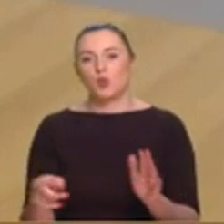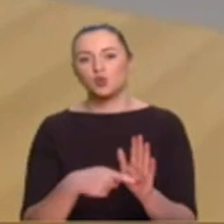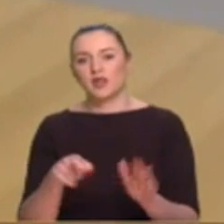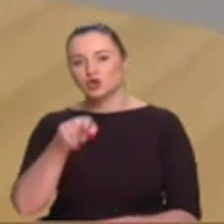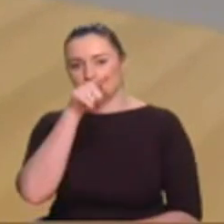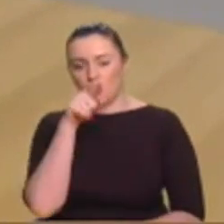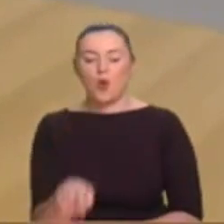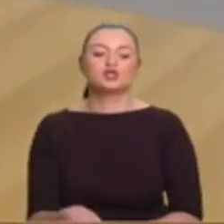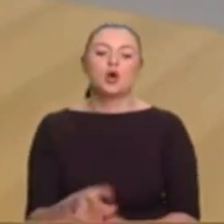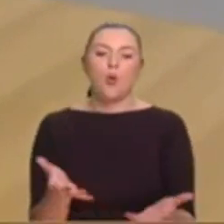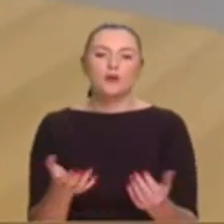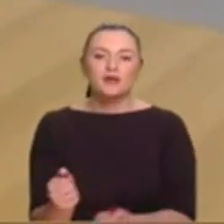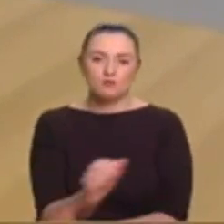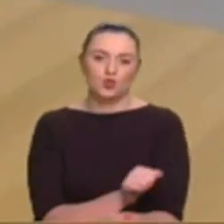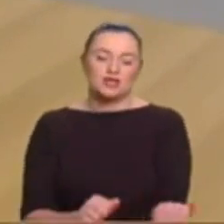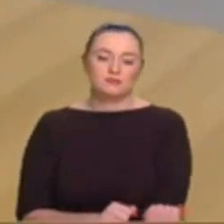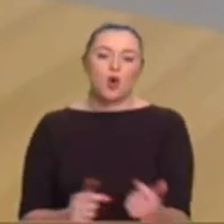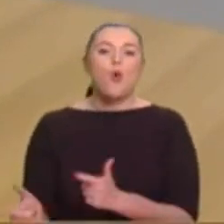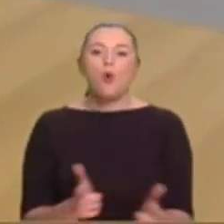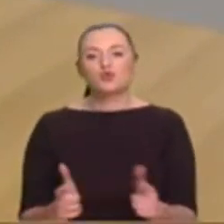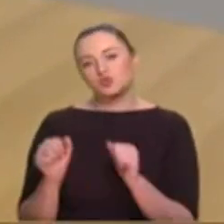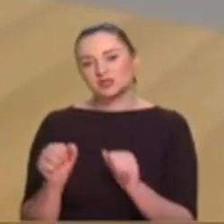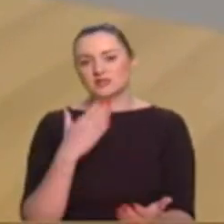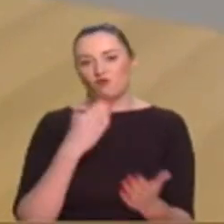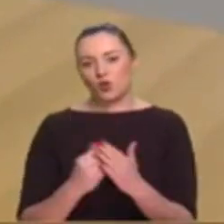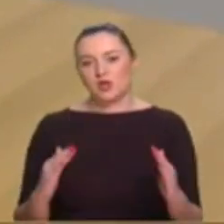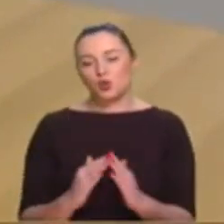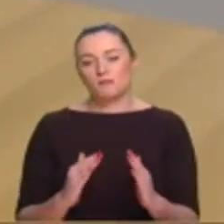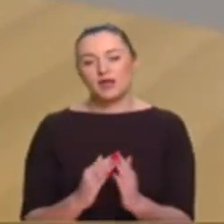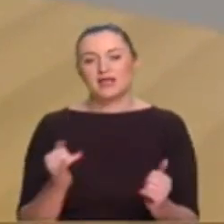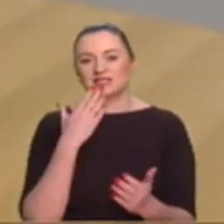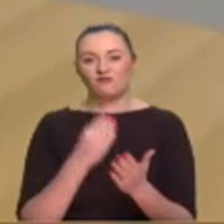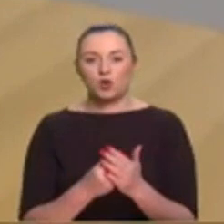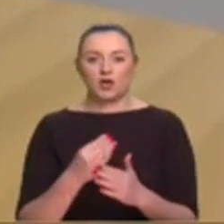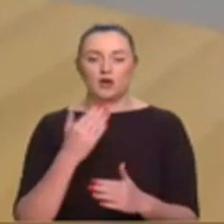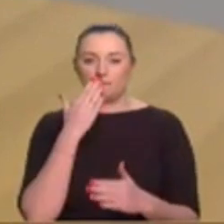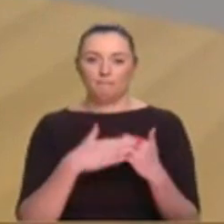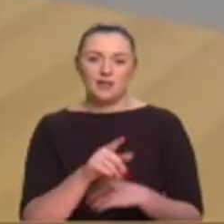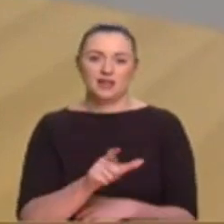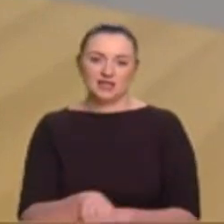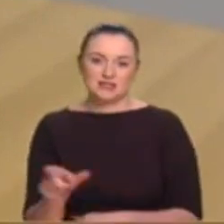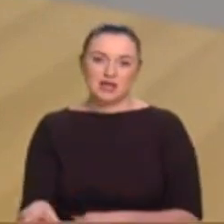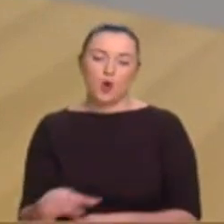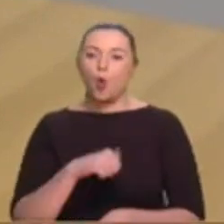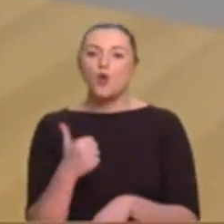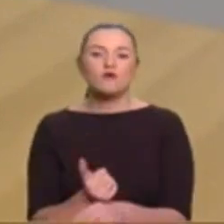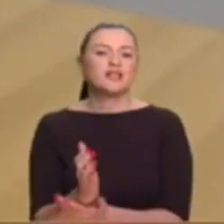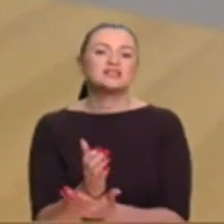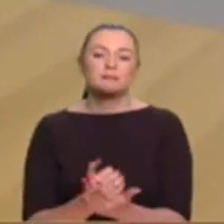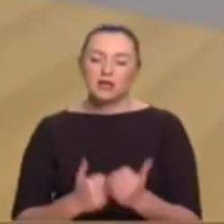Луганщина. Отримуйте зброю. Готуйтесь захищати свої домівки і своїх близьких. Головне